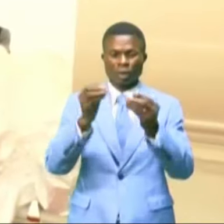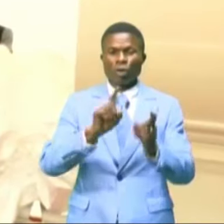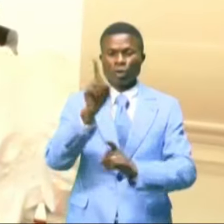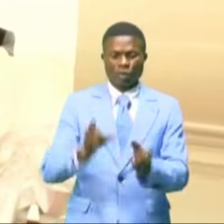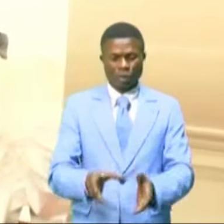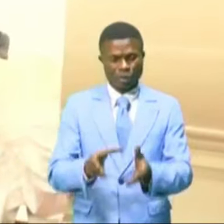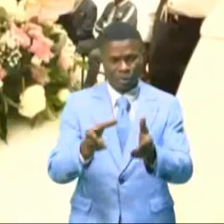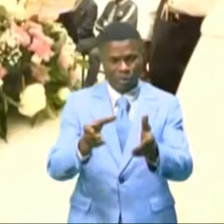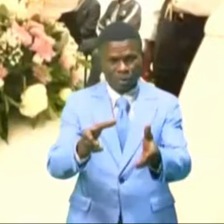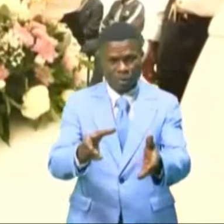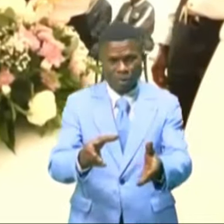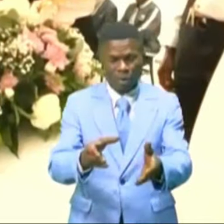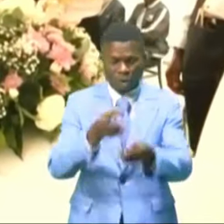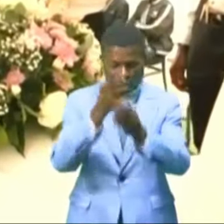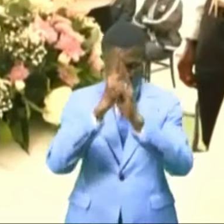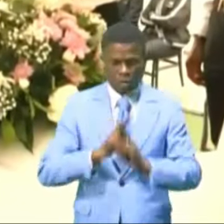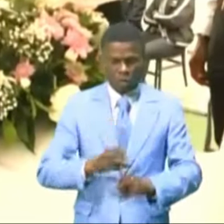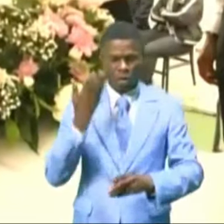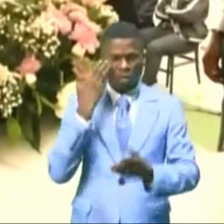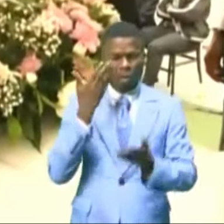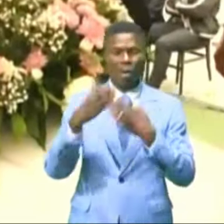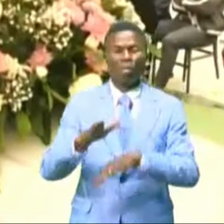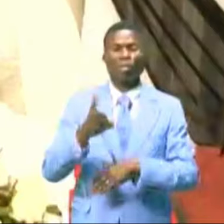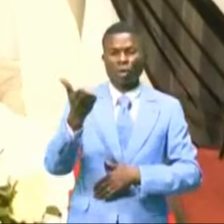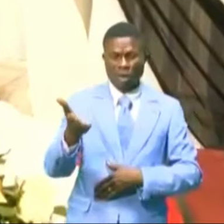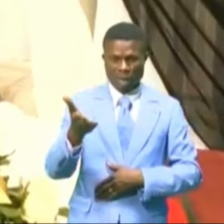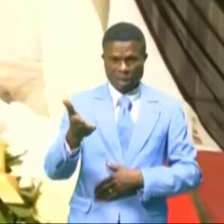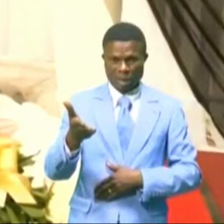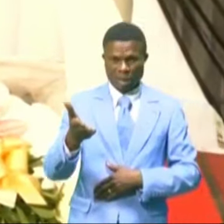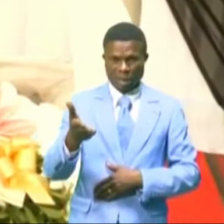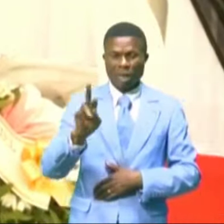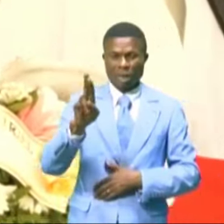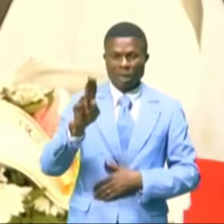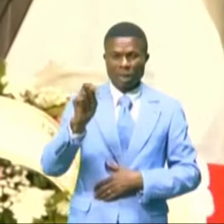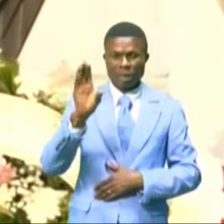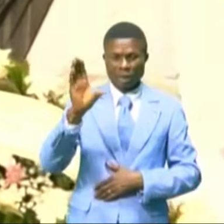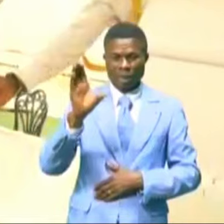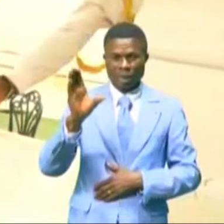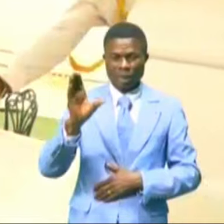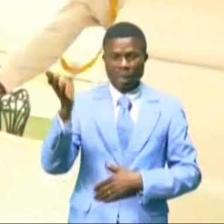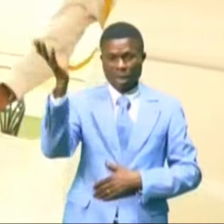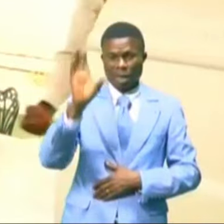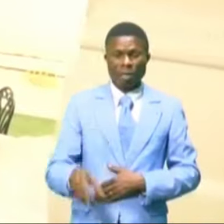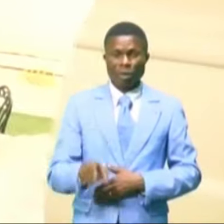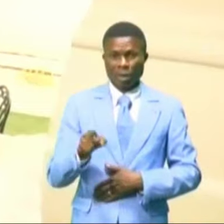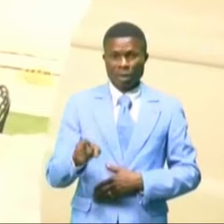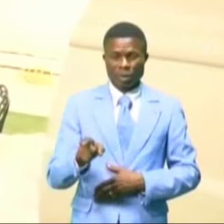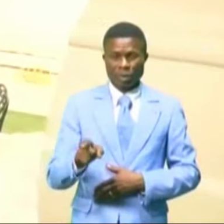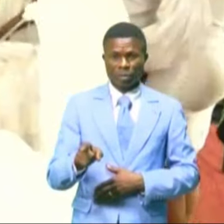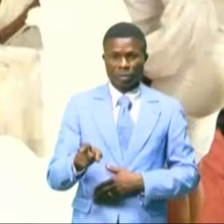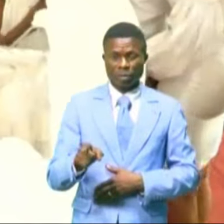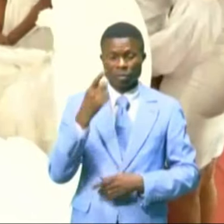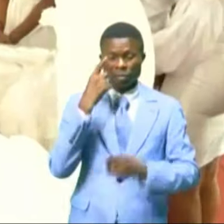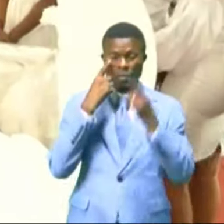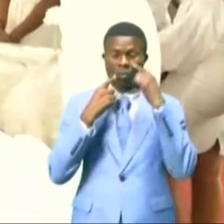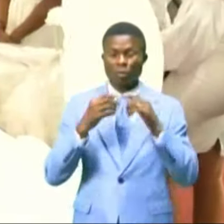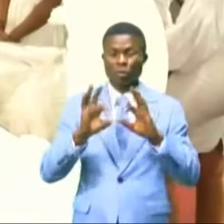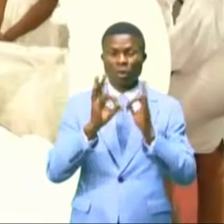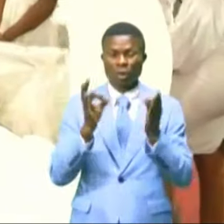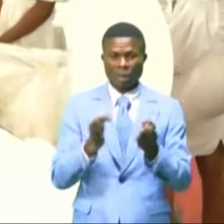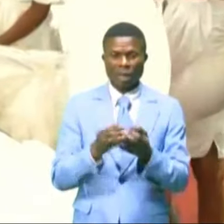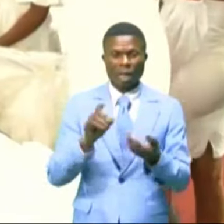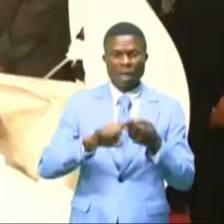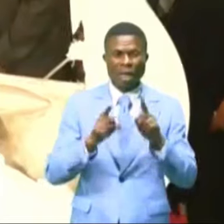des fleurs pour honorer la mémoire de ce directeur provincial de la RTNC Congo Central. Au milieu des pleurs de la famille, amis